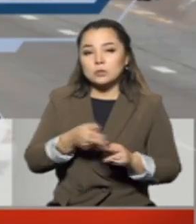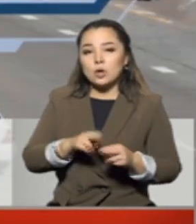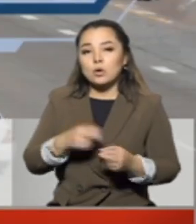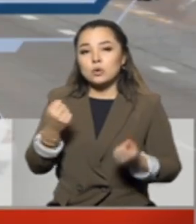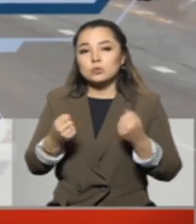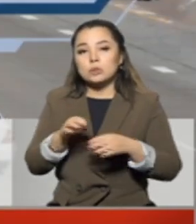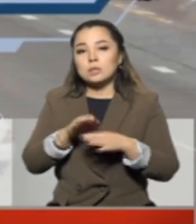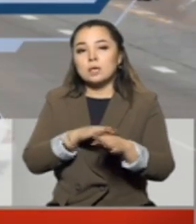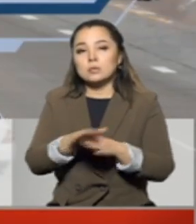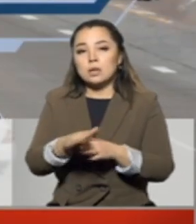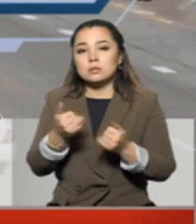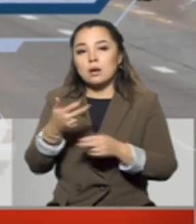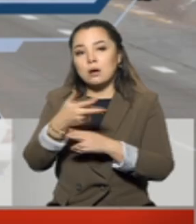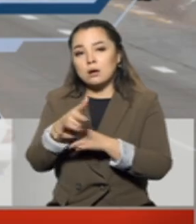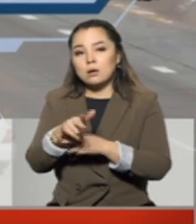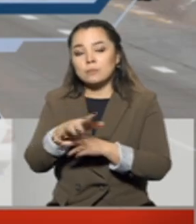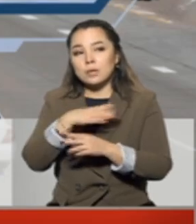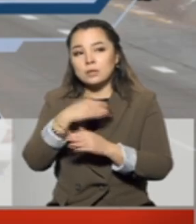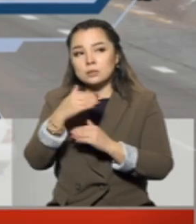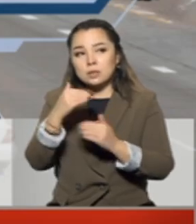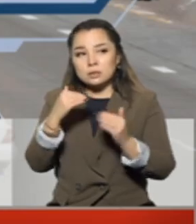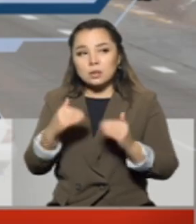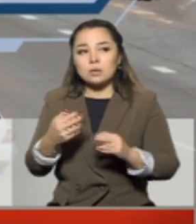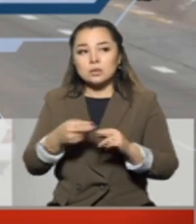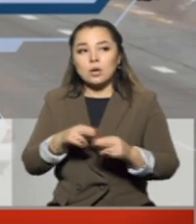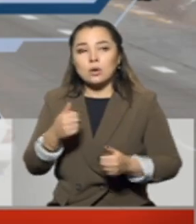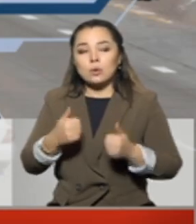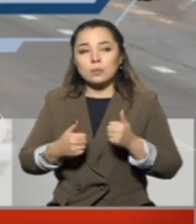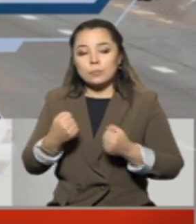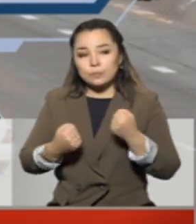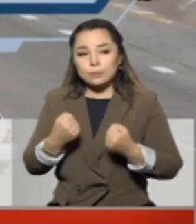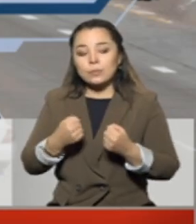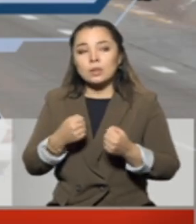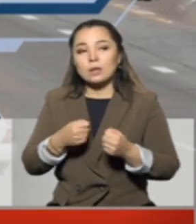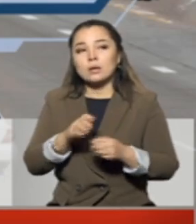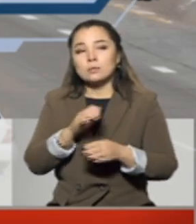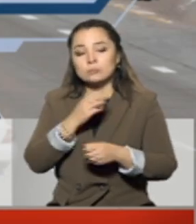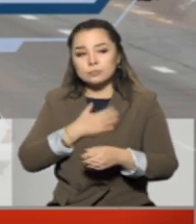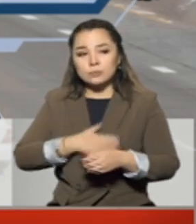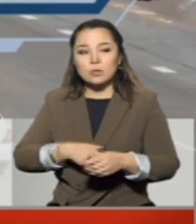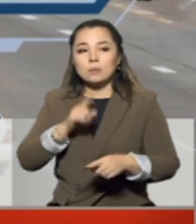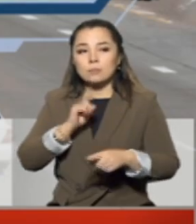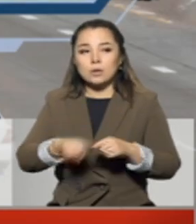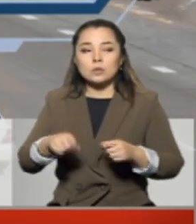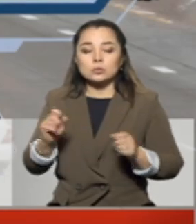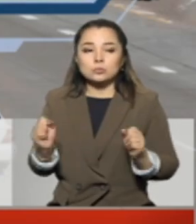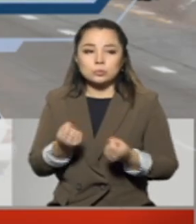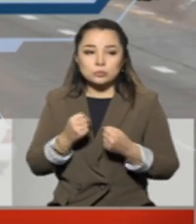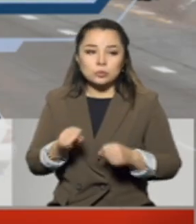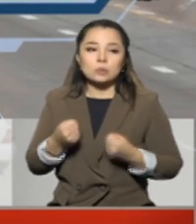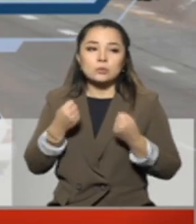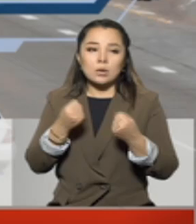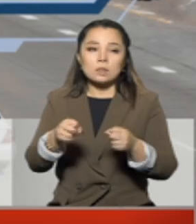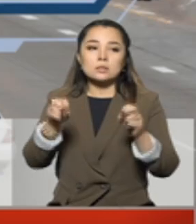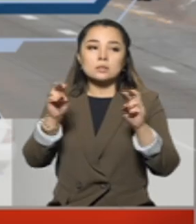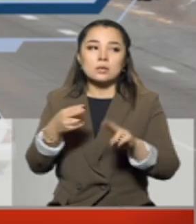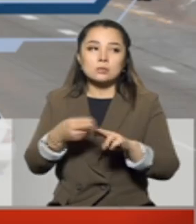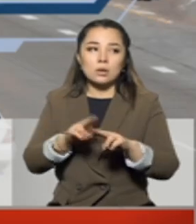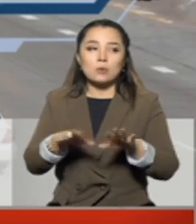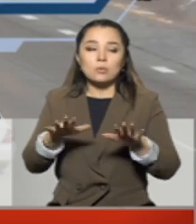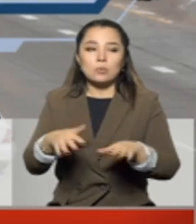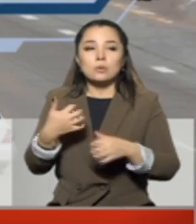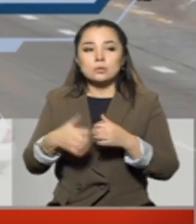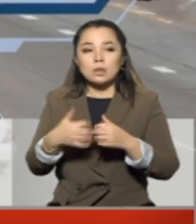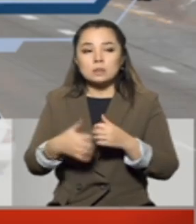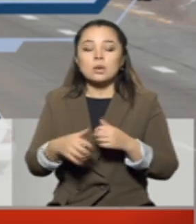Жүргізушілердің арасында тура камераның астына келгенде көлігін бәсеңдетіп, әрі қарай зулай жөнелетіндер де бар. Ондайларға арнайы